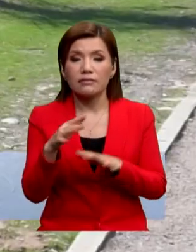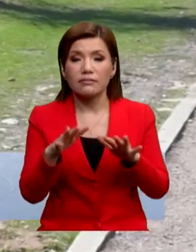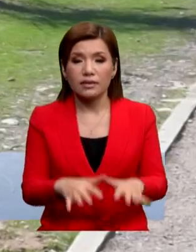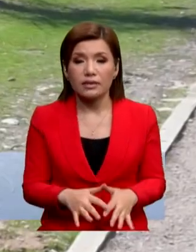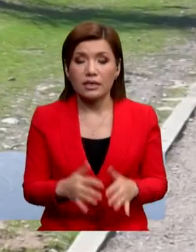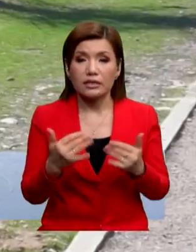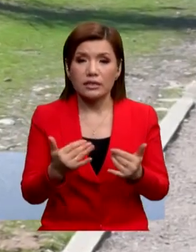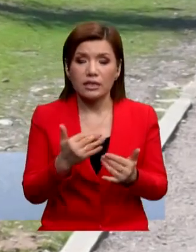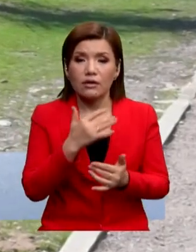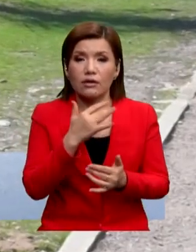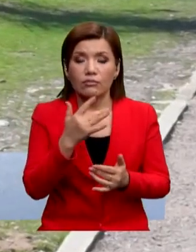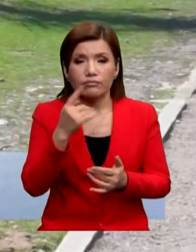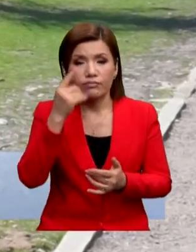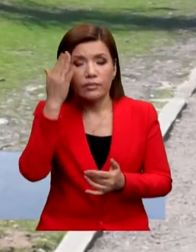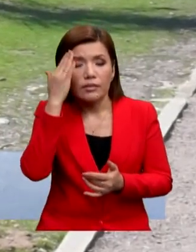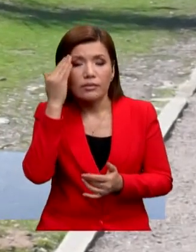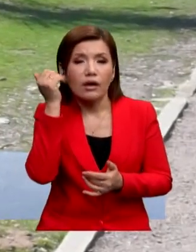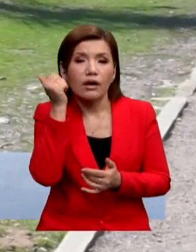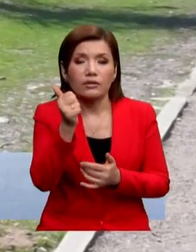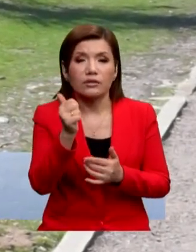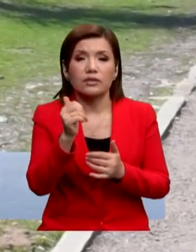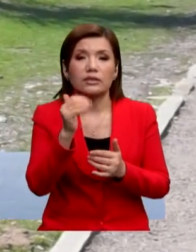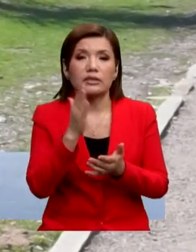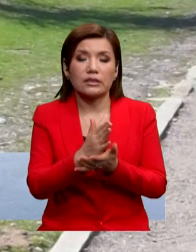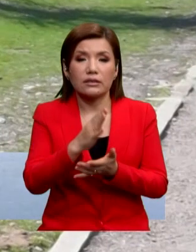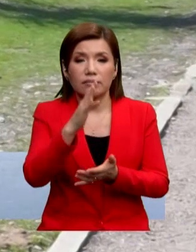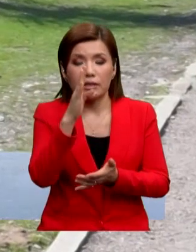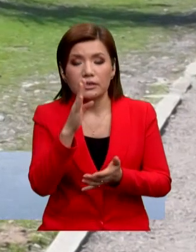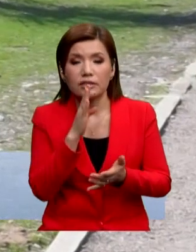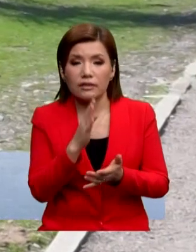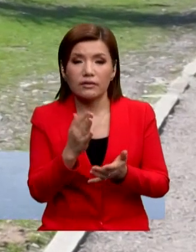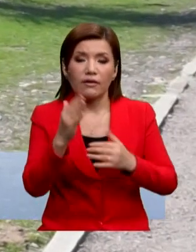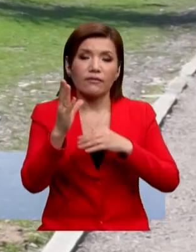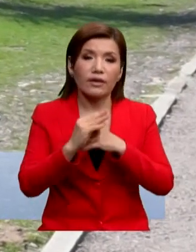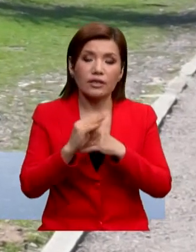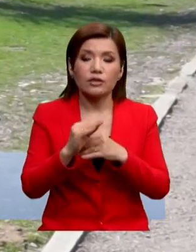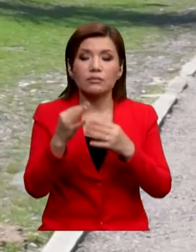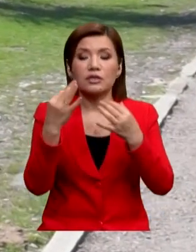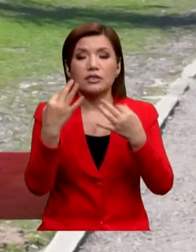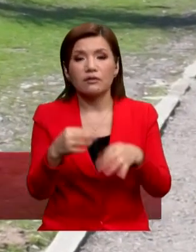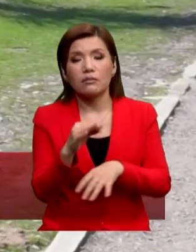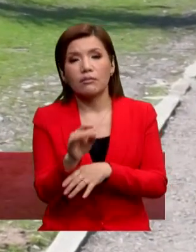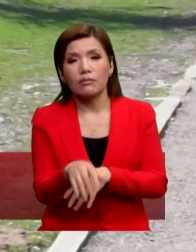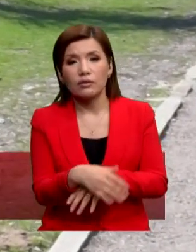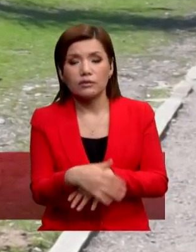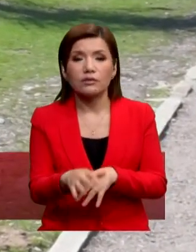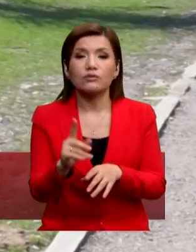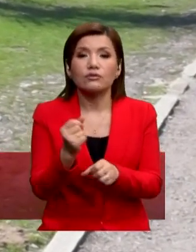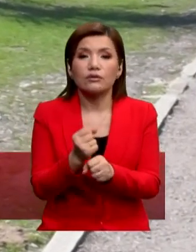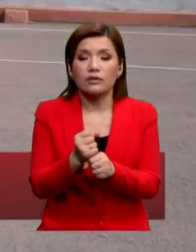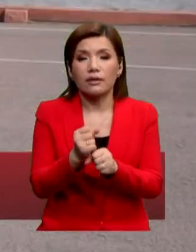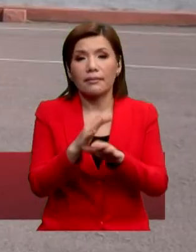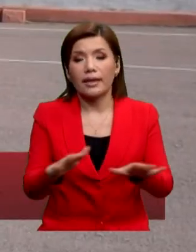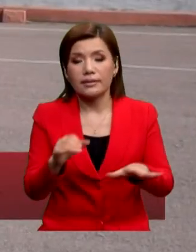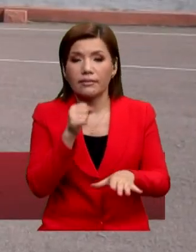жоқ. Өнерлі жастар бар. Өнер ошағы керек. Кешке теман олардың айналысатын ісі жоқ. Бәрі көшеде ән салып, айқайлап